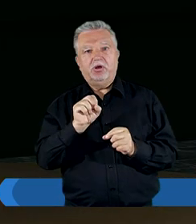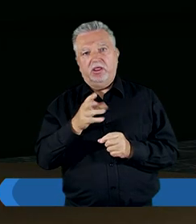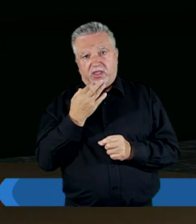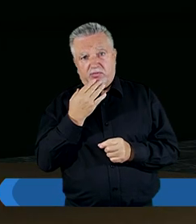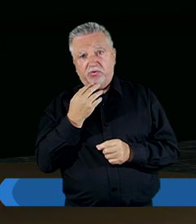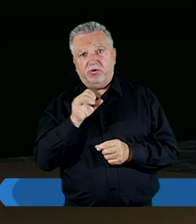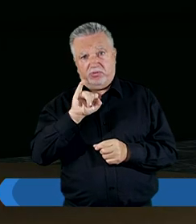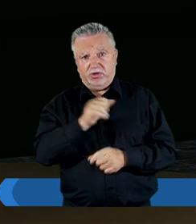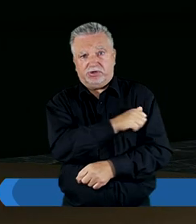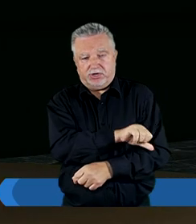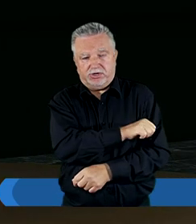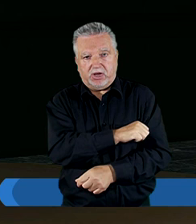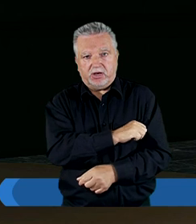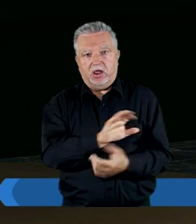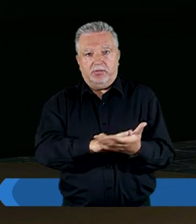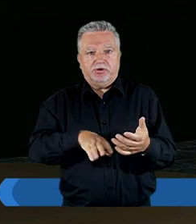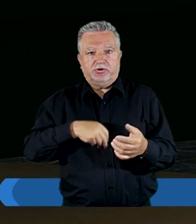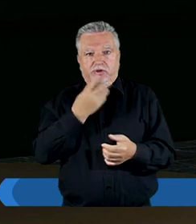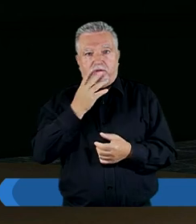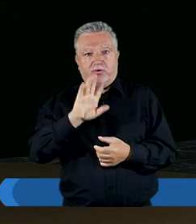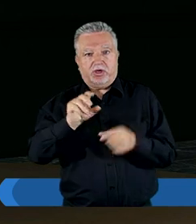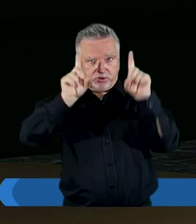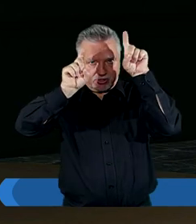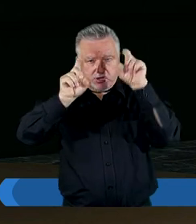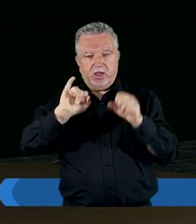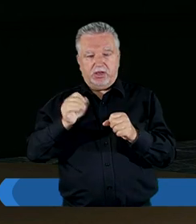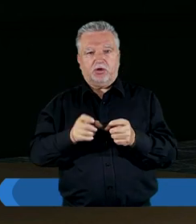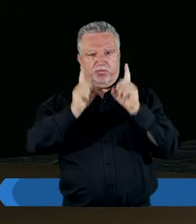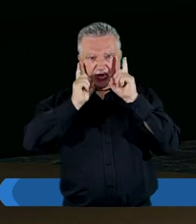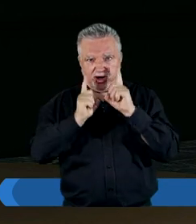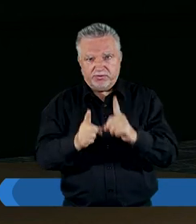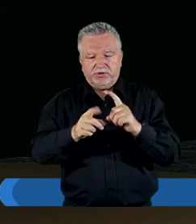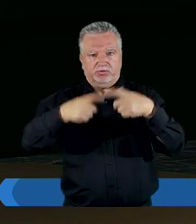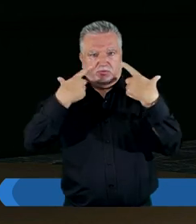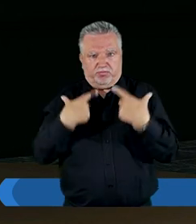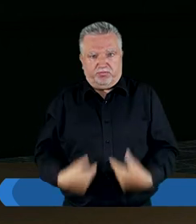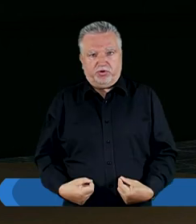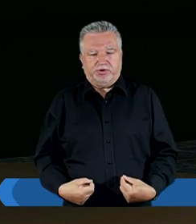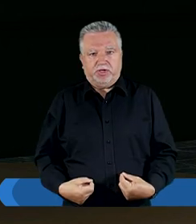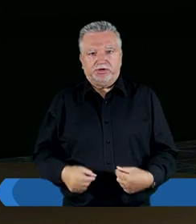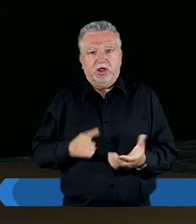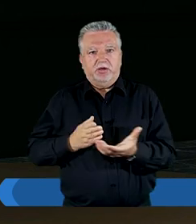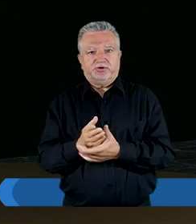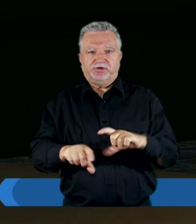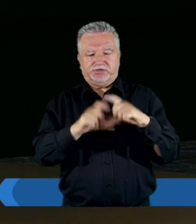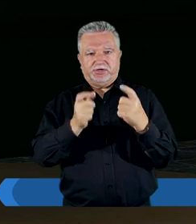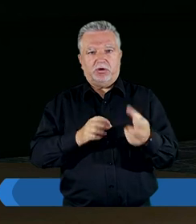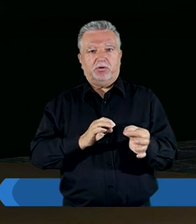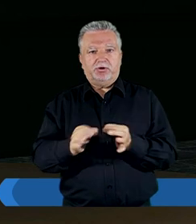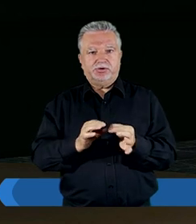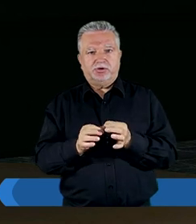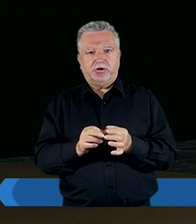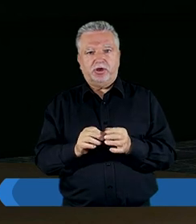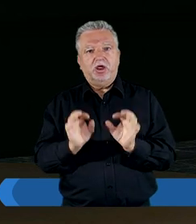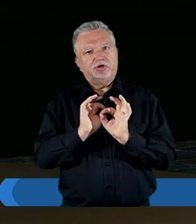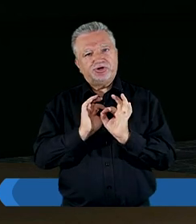chrześcijanie, Biblia pokazuje szatana jako bardzo realną postać i to przez całą historię. Zwłaszcza to